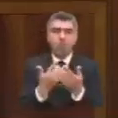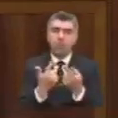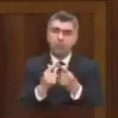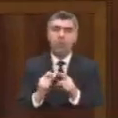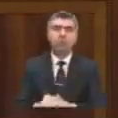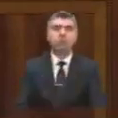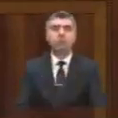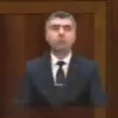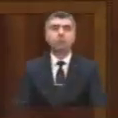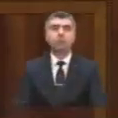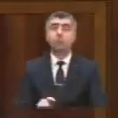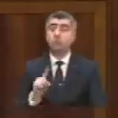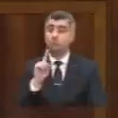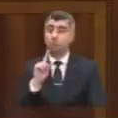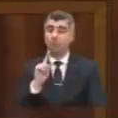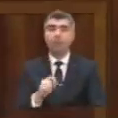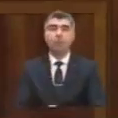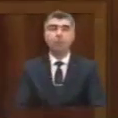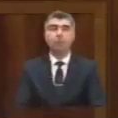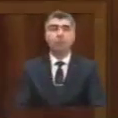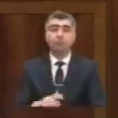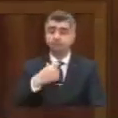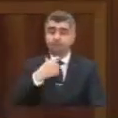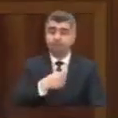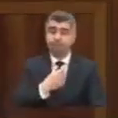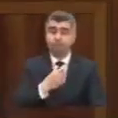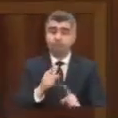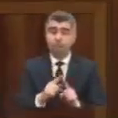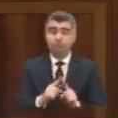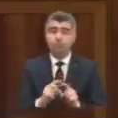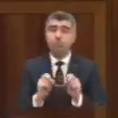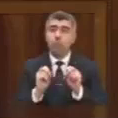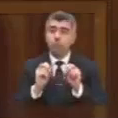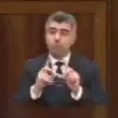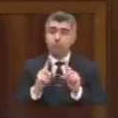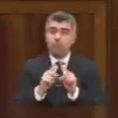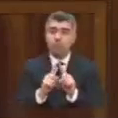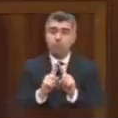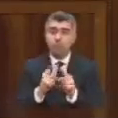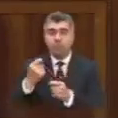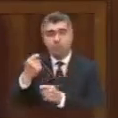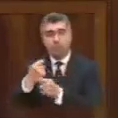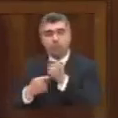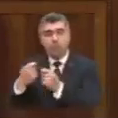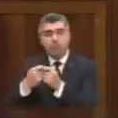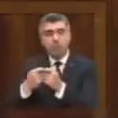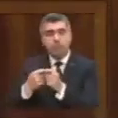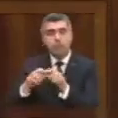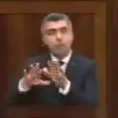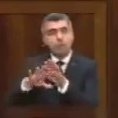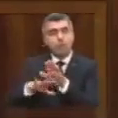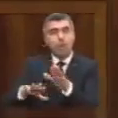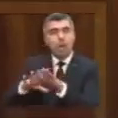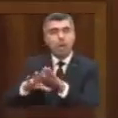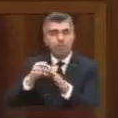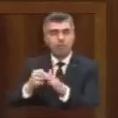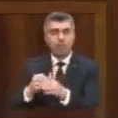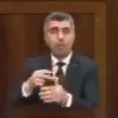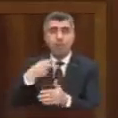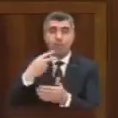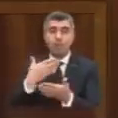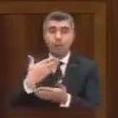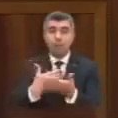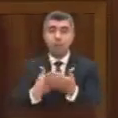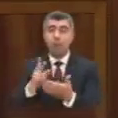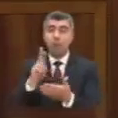الأولية. لكن احنا المفروض هو هل نستثمر المتاح لإنعاش الاقتصاد خدمة للشعب؟ خطاب بجلالة الملك اللي